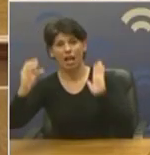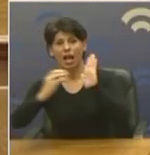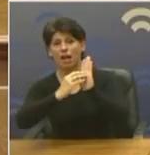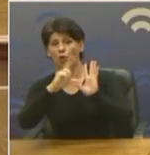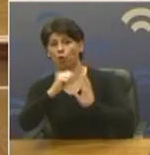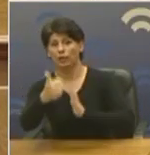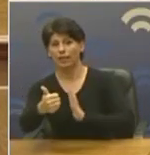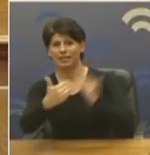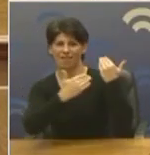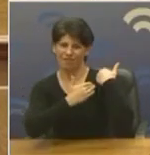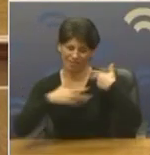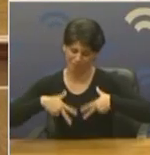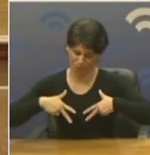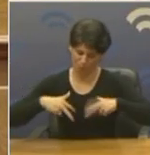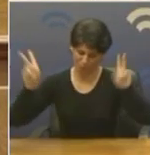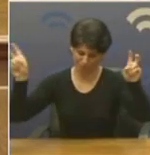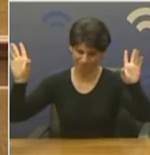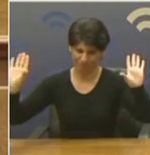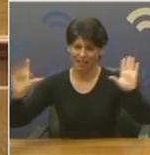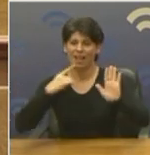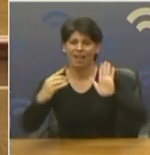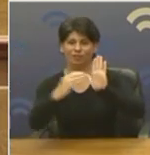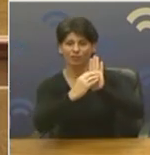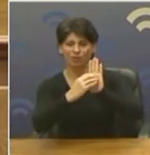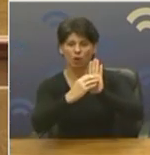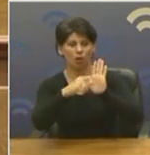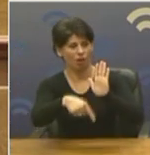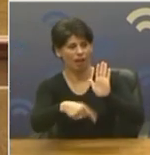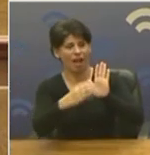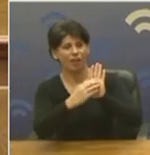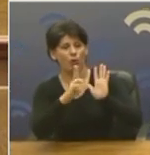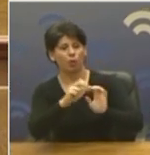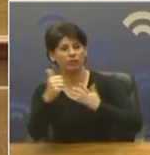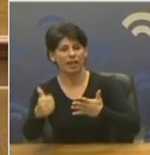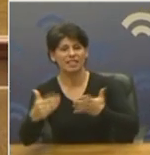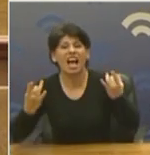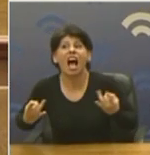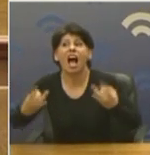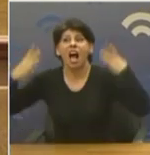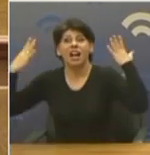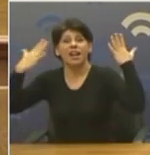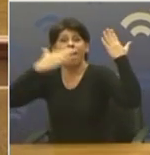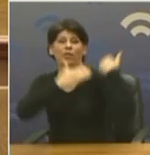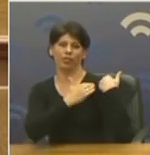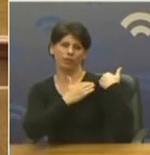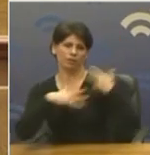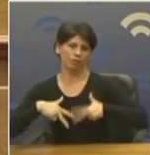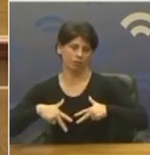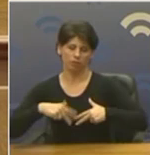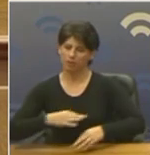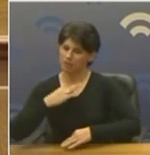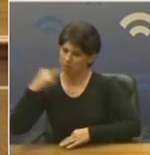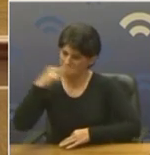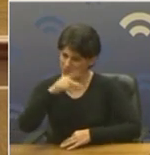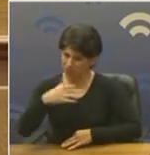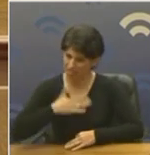ευθύνης υπουργών. Καλά, εντάξει, αυτό έπρεπε να λέγεται άρθρο 86 περί ανευθύνης υπουργών. Και αυτό είναι που με ενοχλεί. Κύριε Πρωθυπουργέ, θέλετε να μείνετε στην